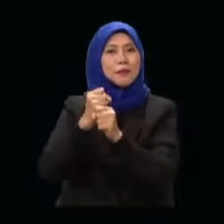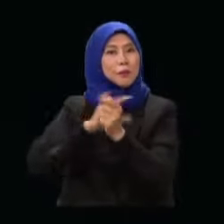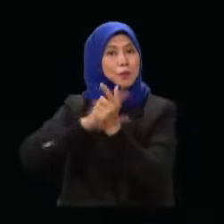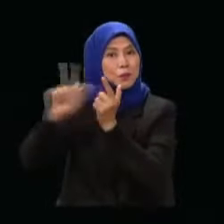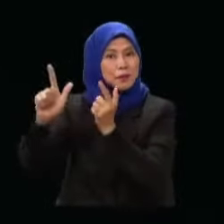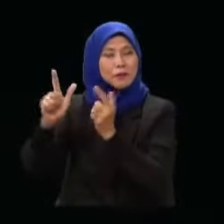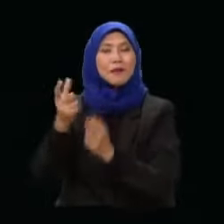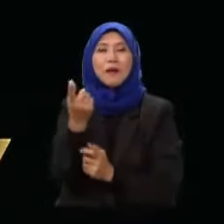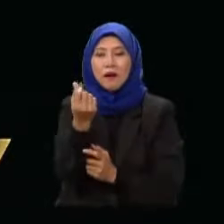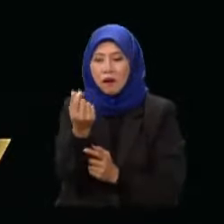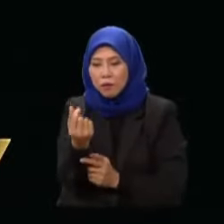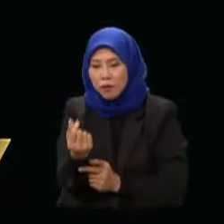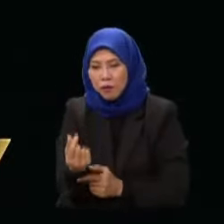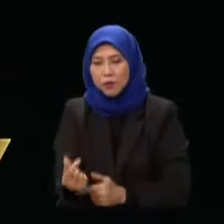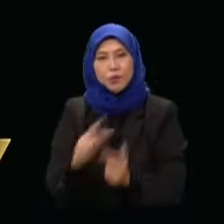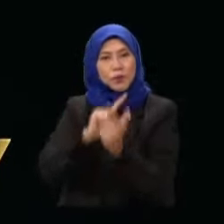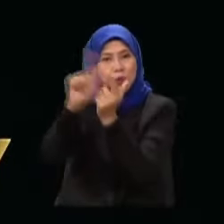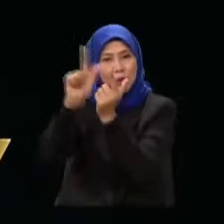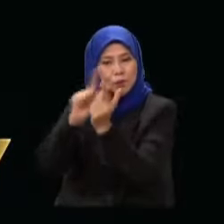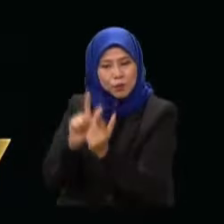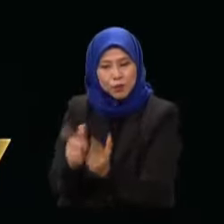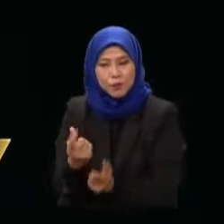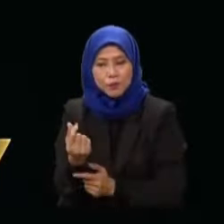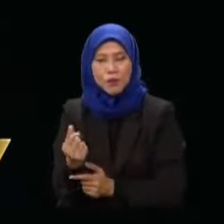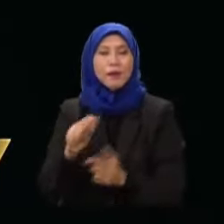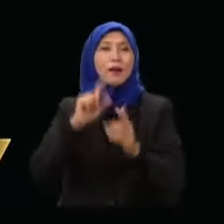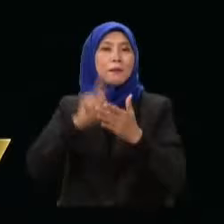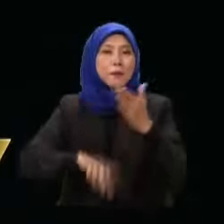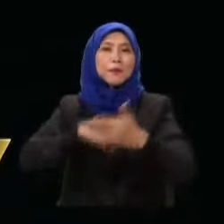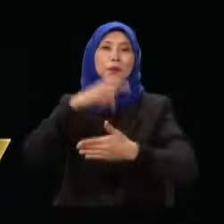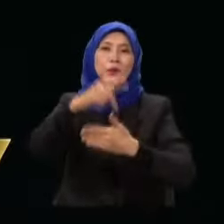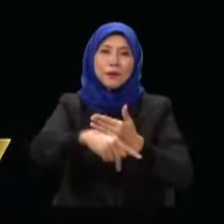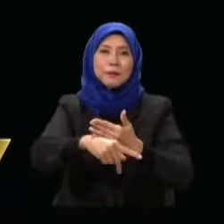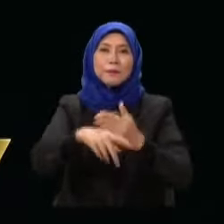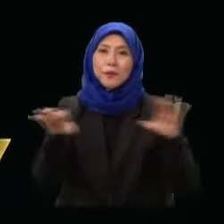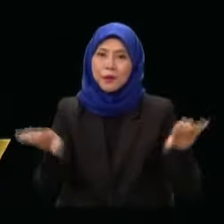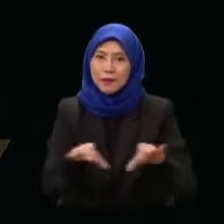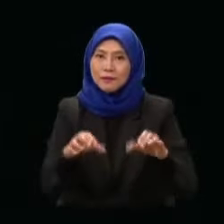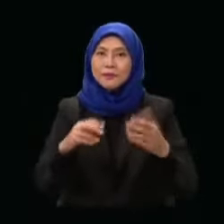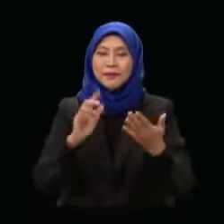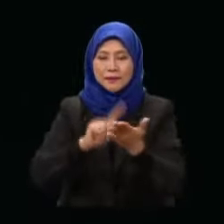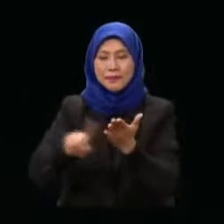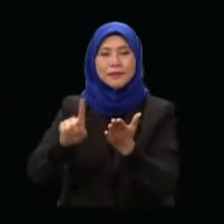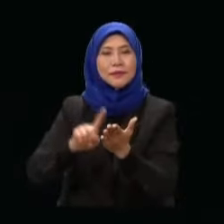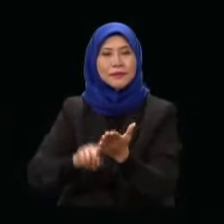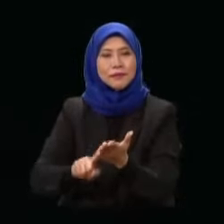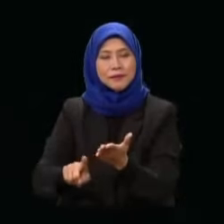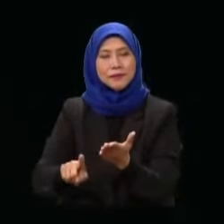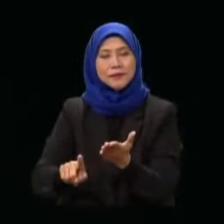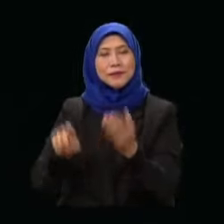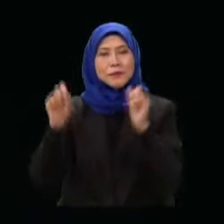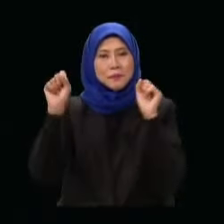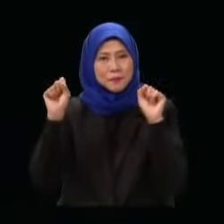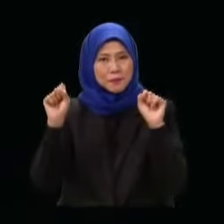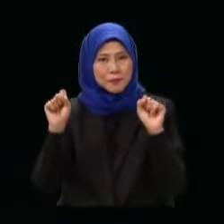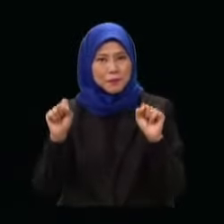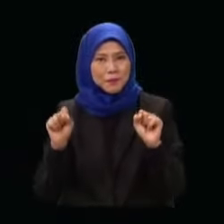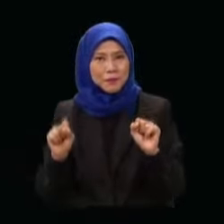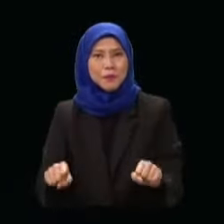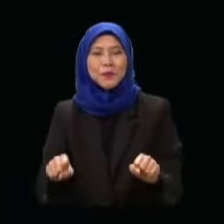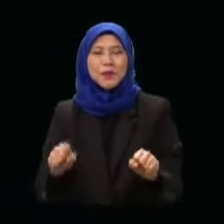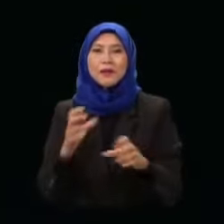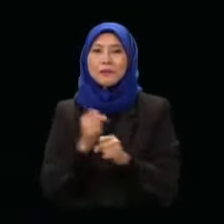walaupun banyak permohonannya diluluskan apa program yang akan dilaksanakan supaya dia boleh menjadi